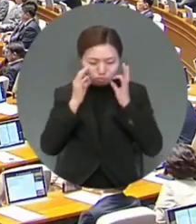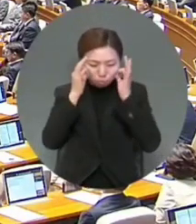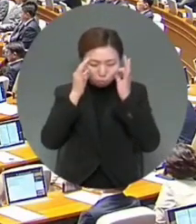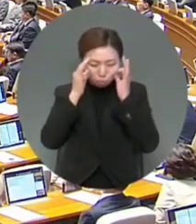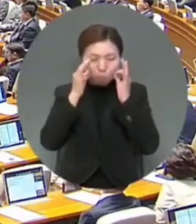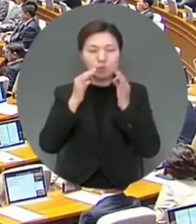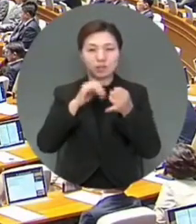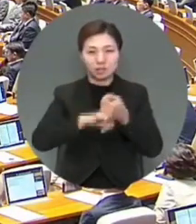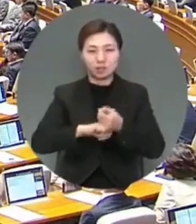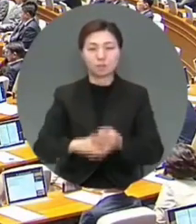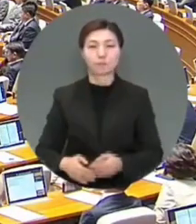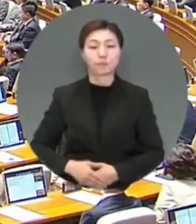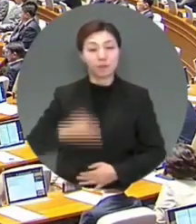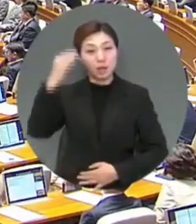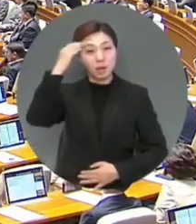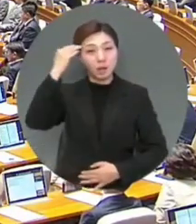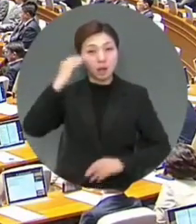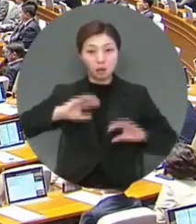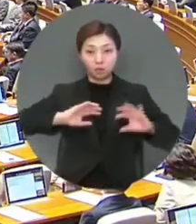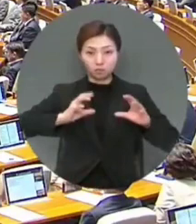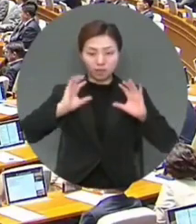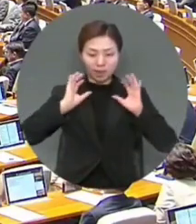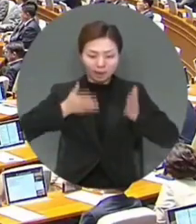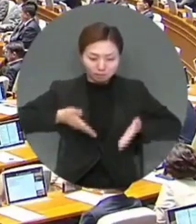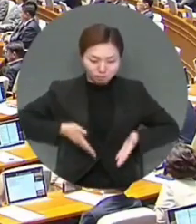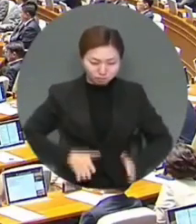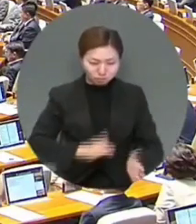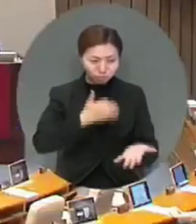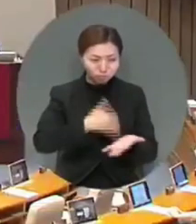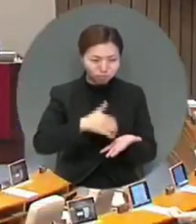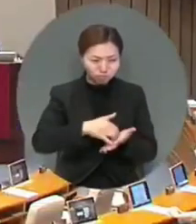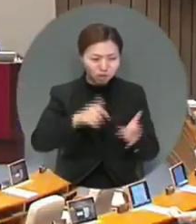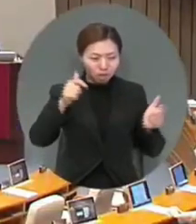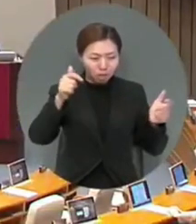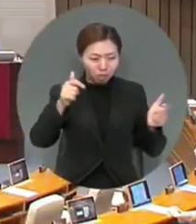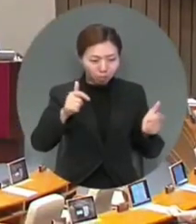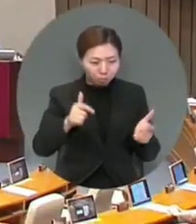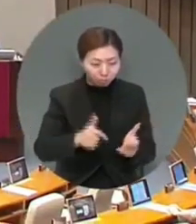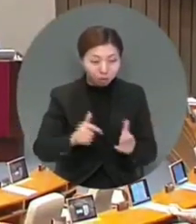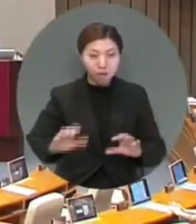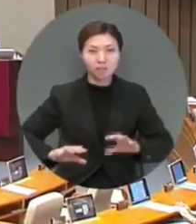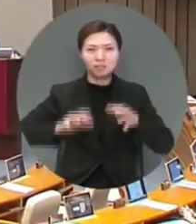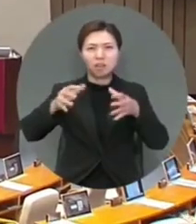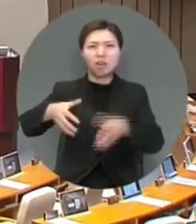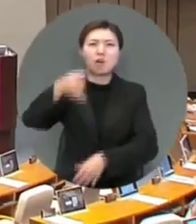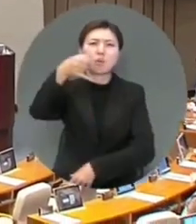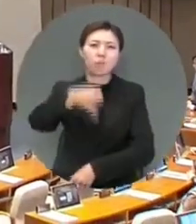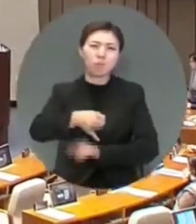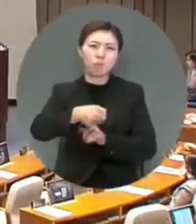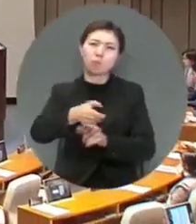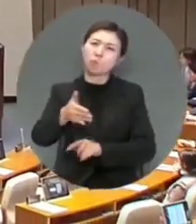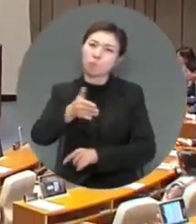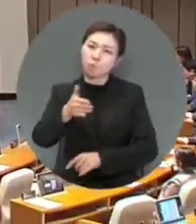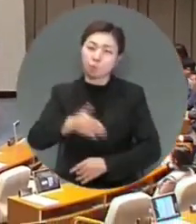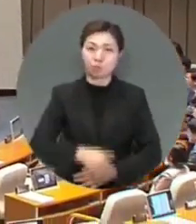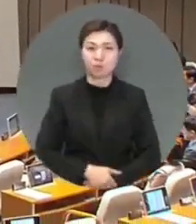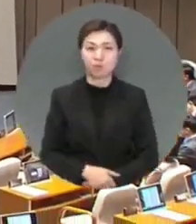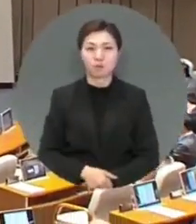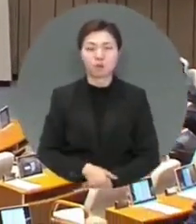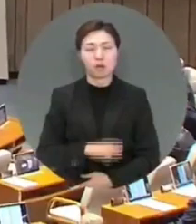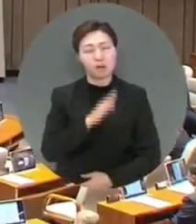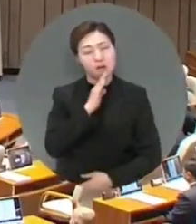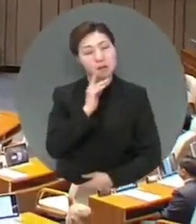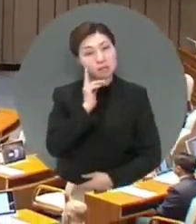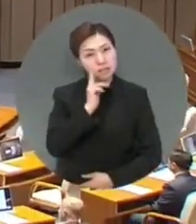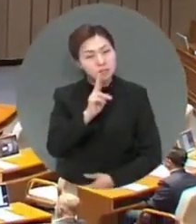우리나라 출산율은 세계 최저 수준으로 매우 심각한 상황입니다. 출산과